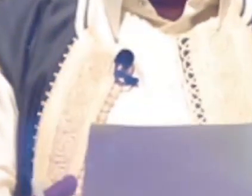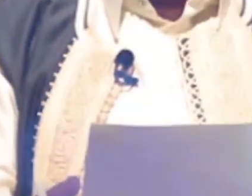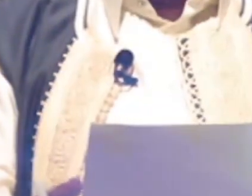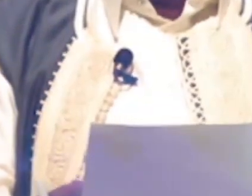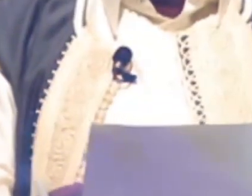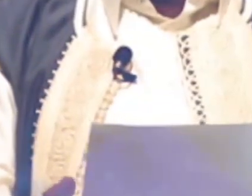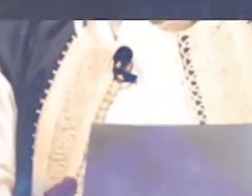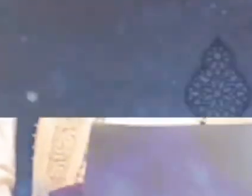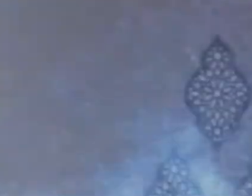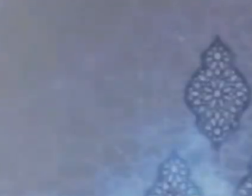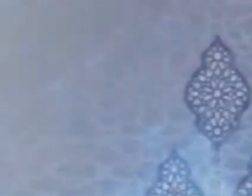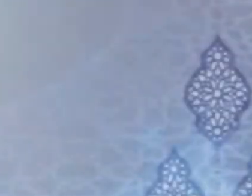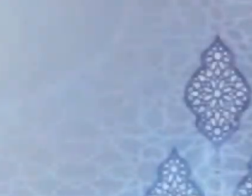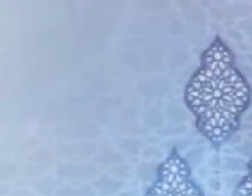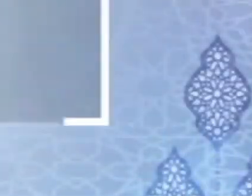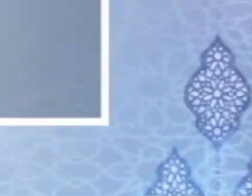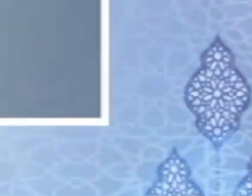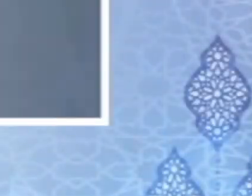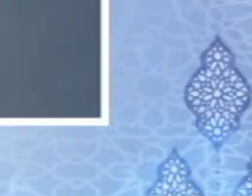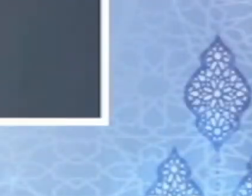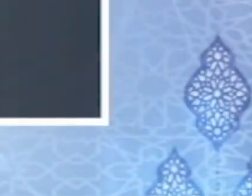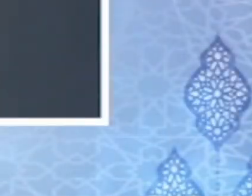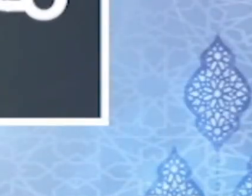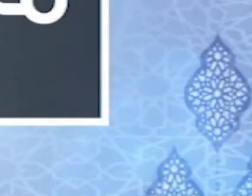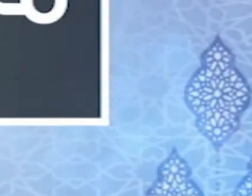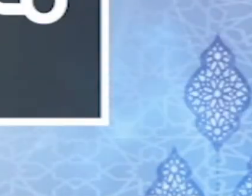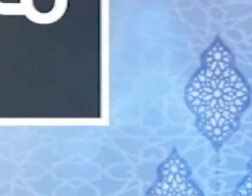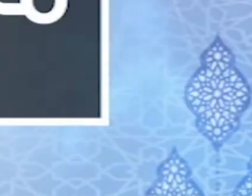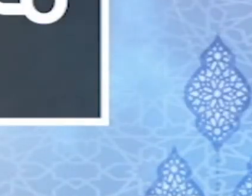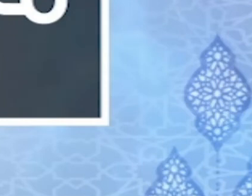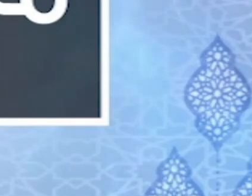إن أمر الناس شورى